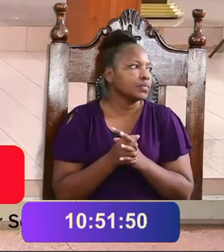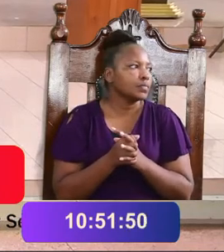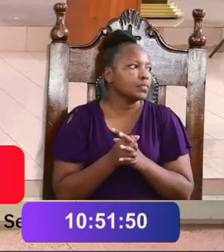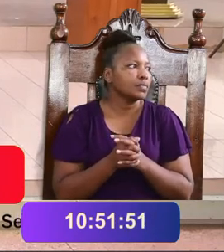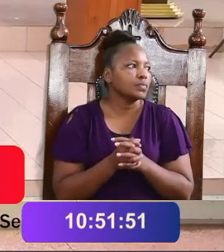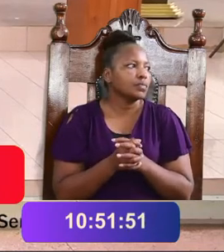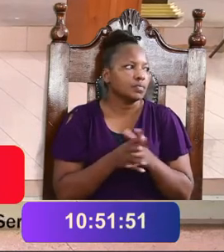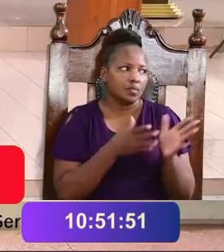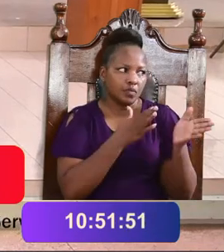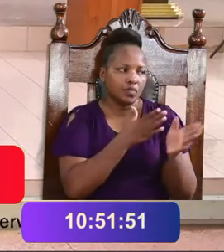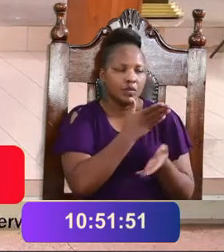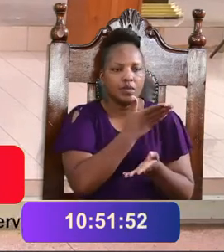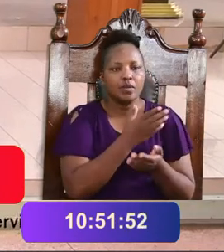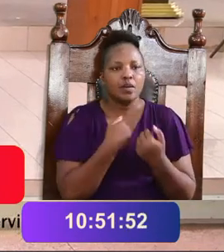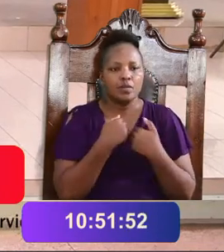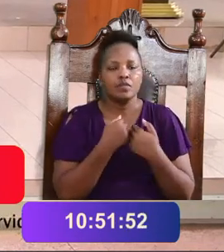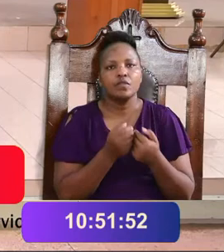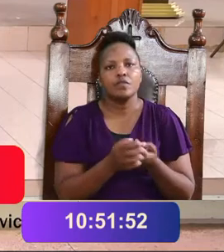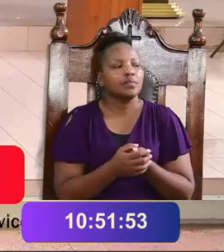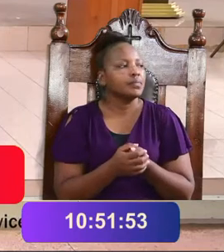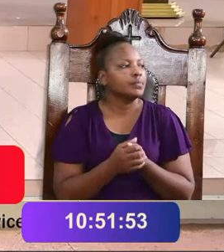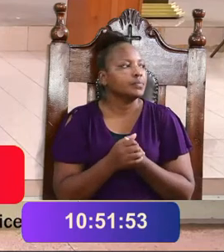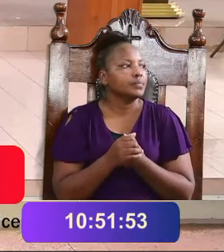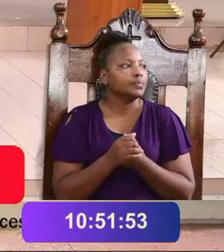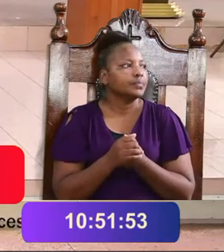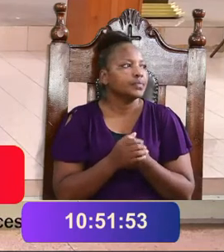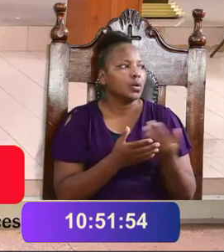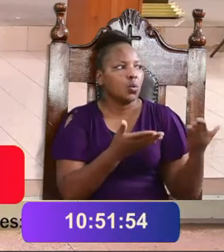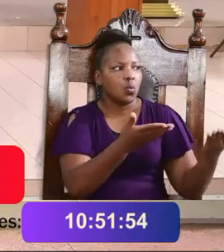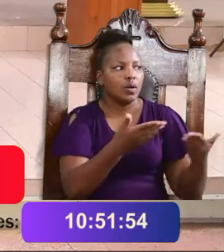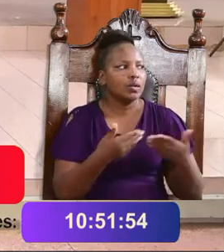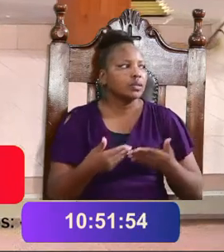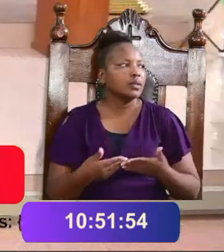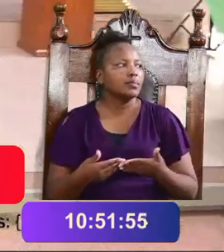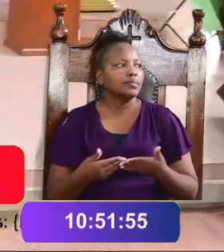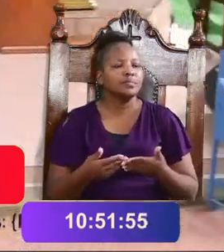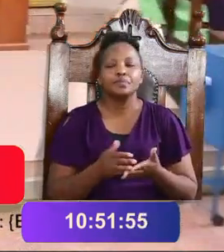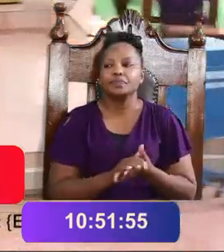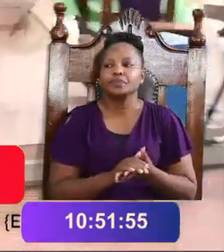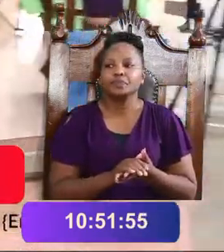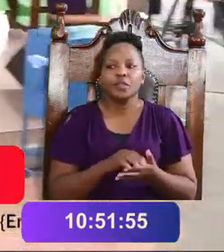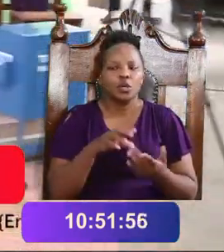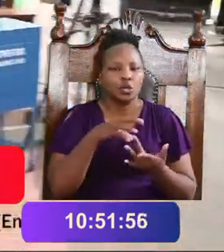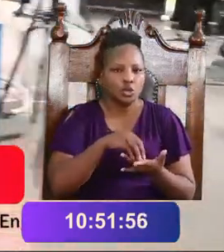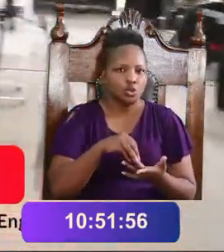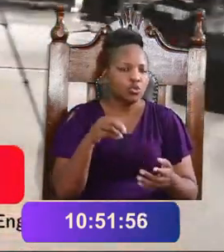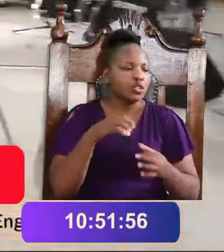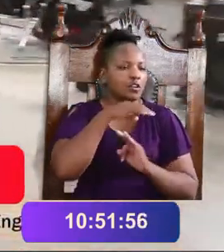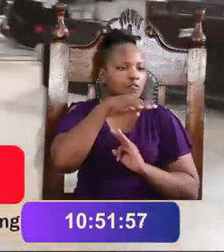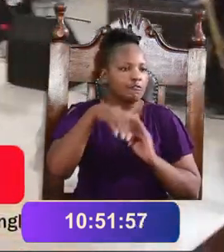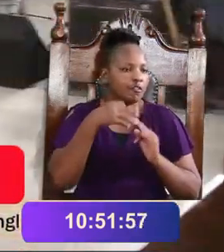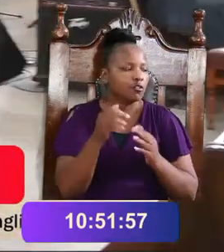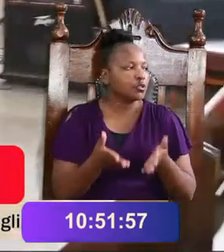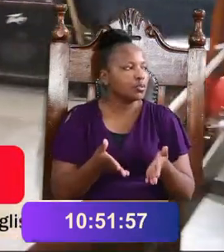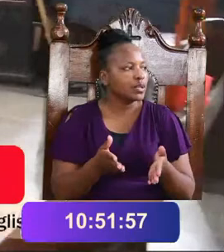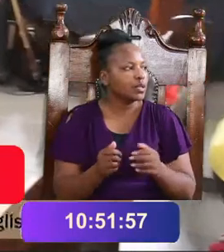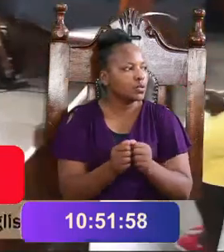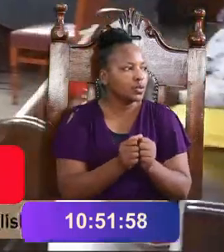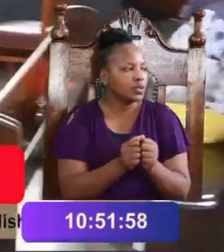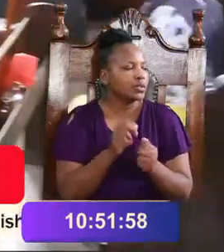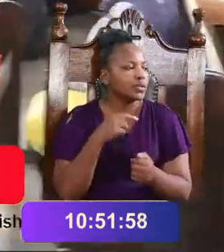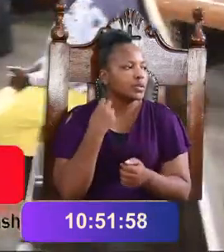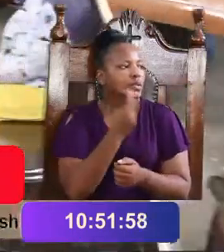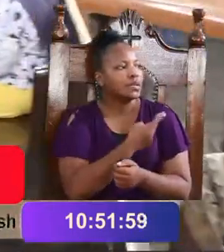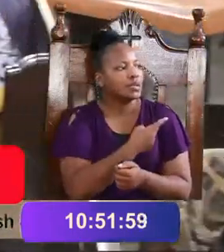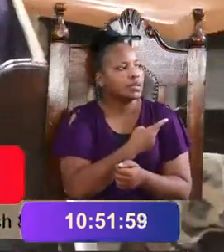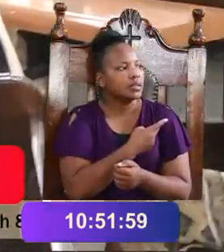Yes, tuko na wageni. Tunawakaribisha. Ni asante kwa kuchagua kushiriki nasi siku ya leo.